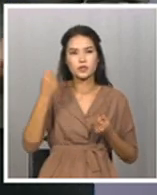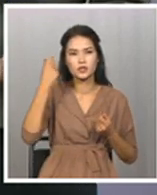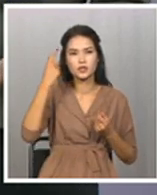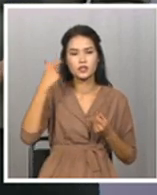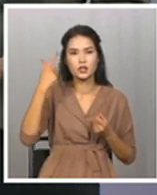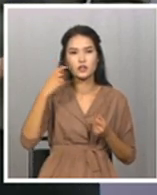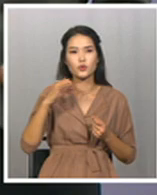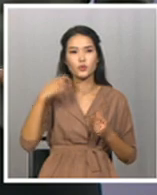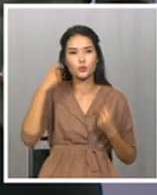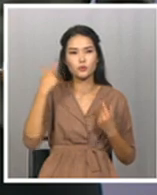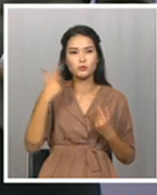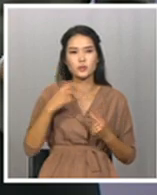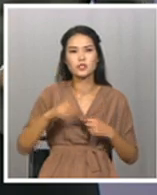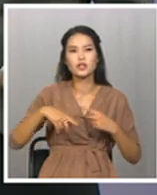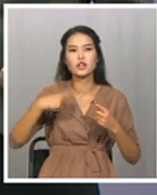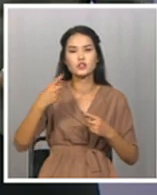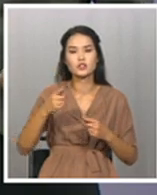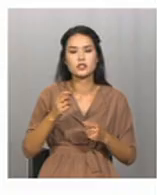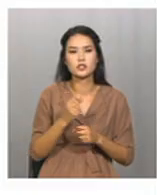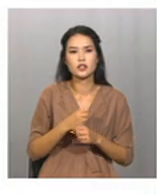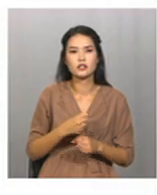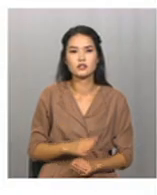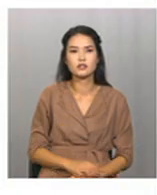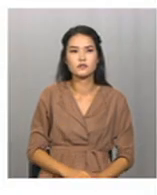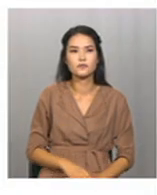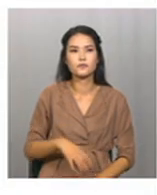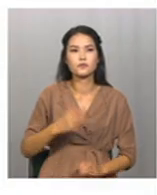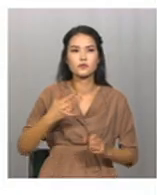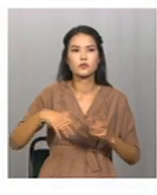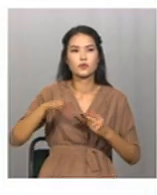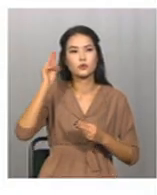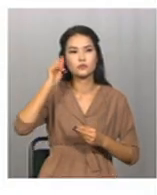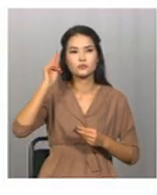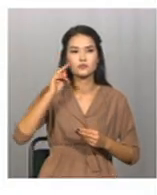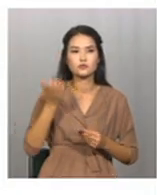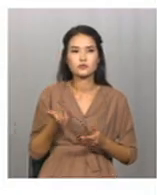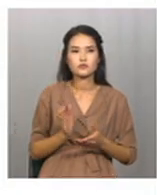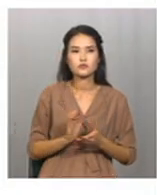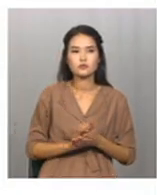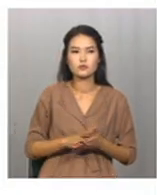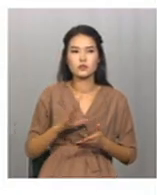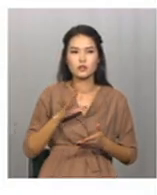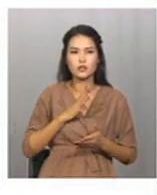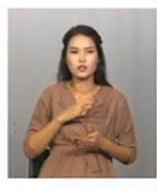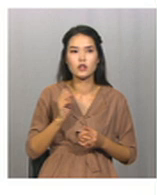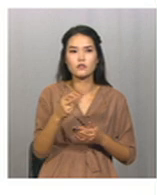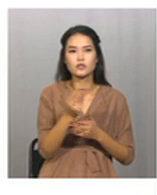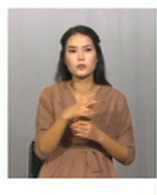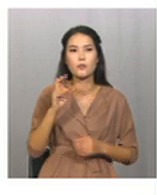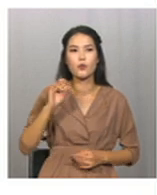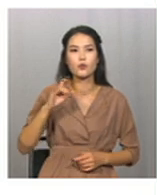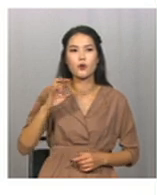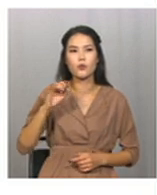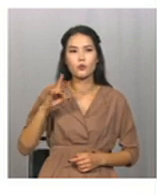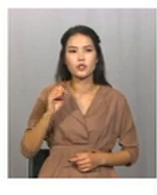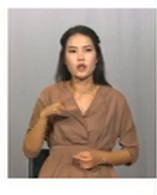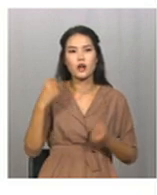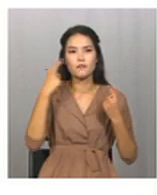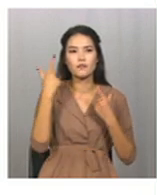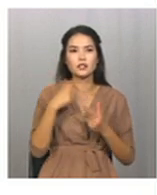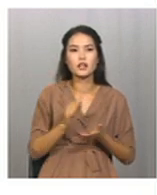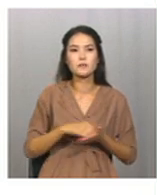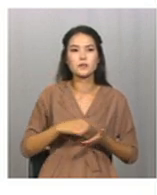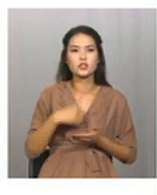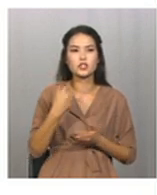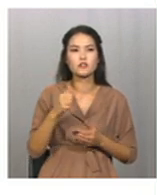и умения в дальнейшей деятельности. Подведем итоги урока. Сегодня мы познакомились с творчеством Бориса Акунина,